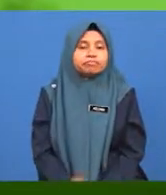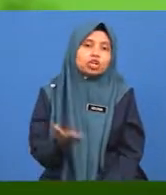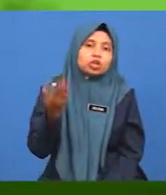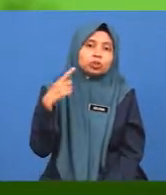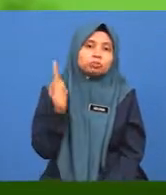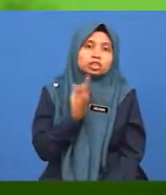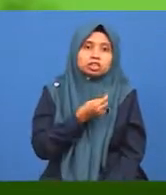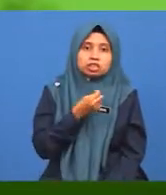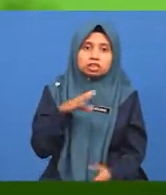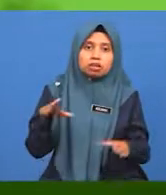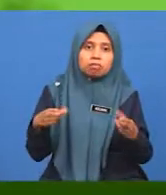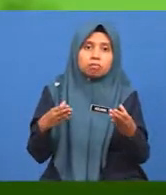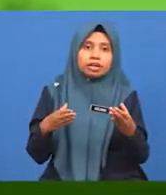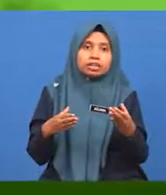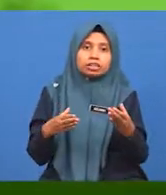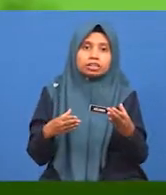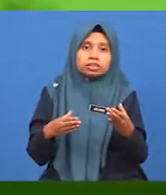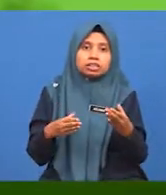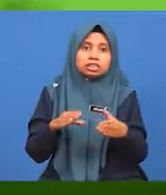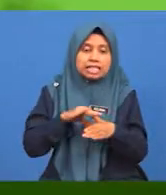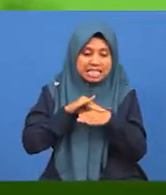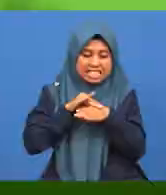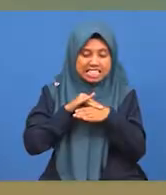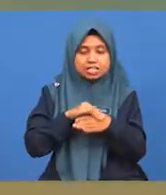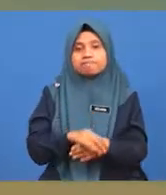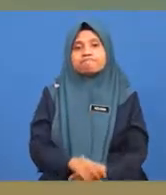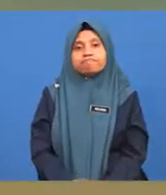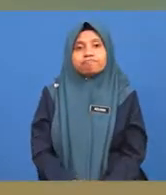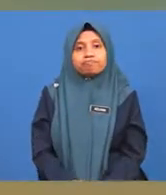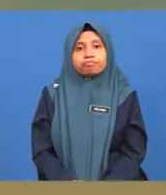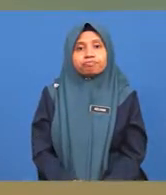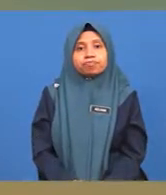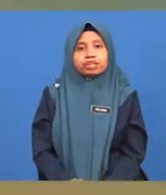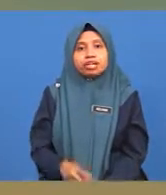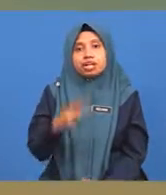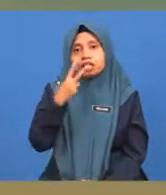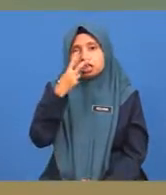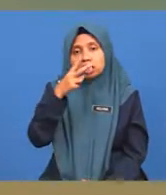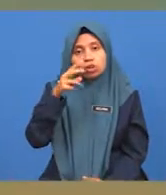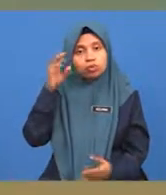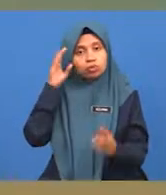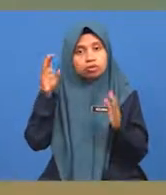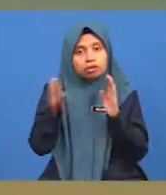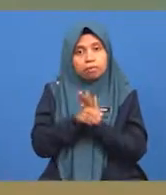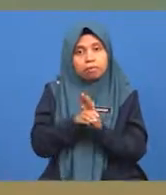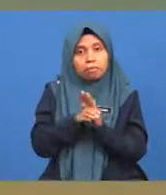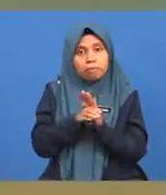Jom kita buat perenggan isi pula. Lihat paparan ini.